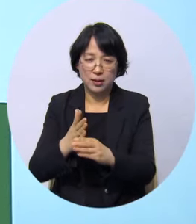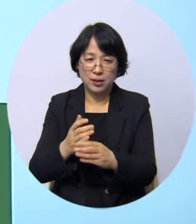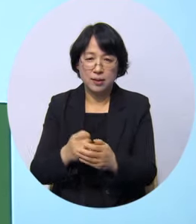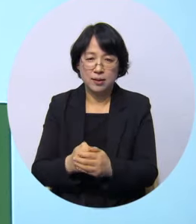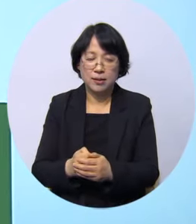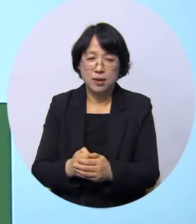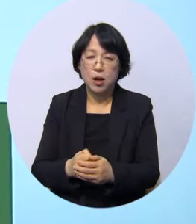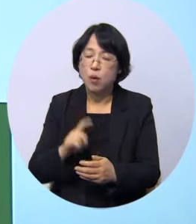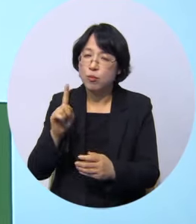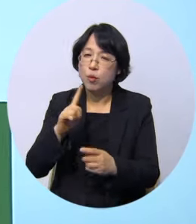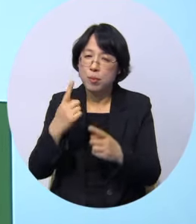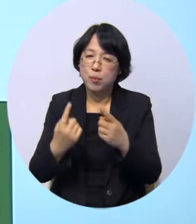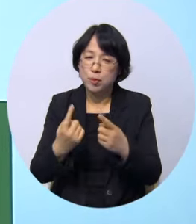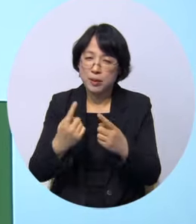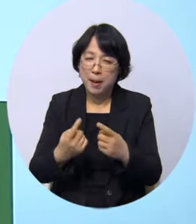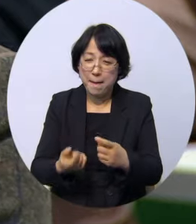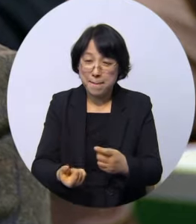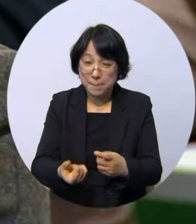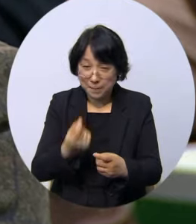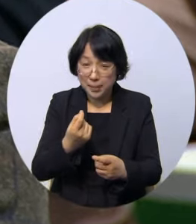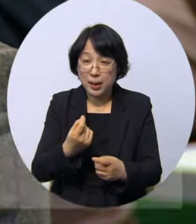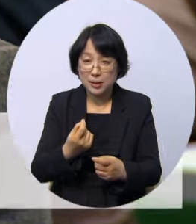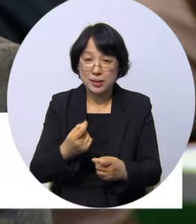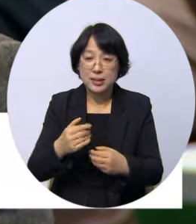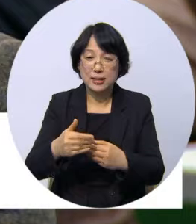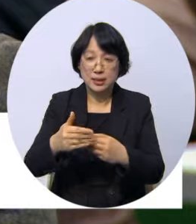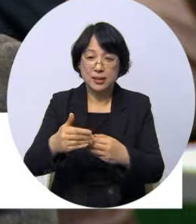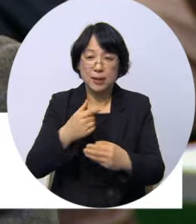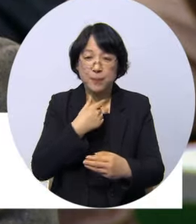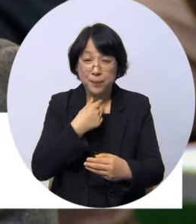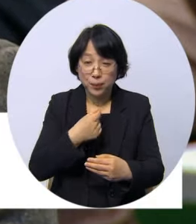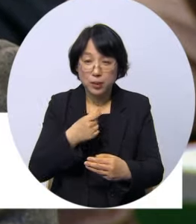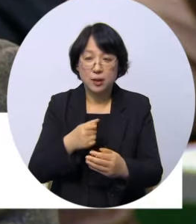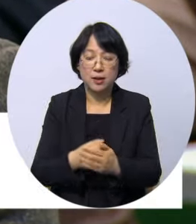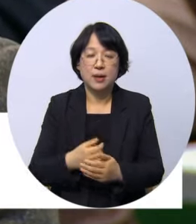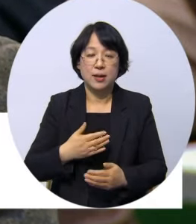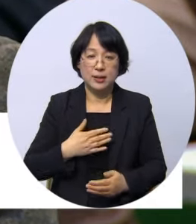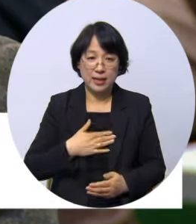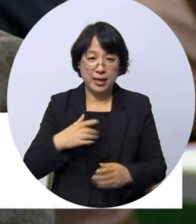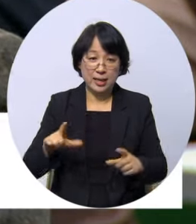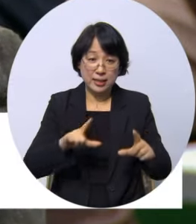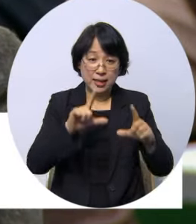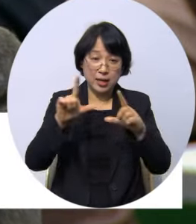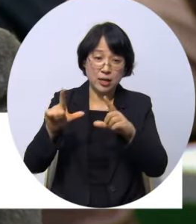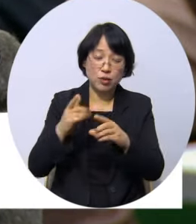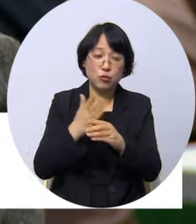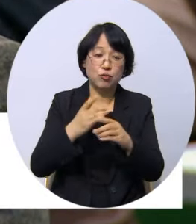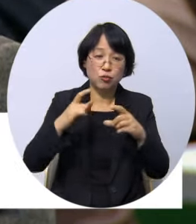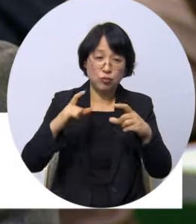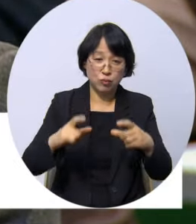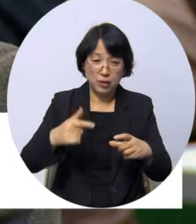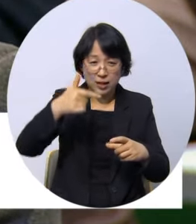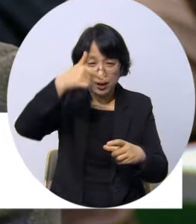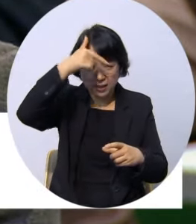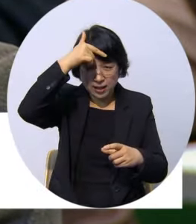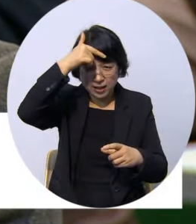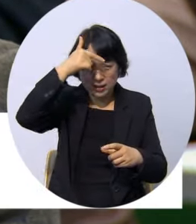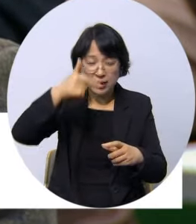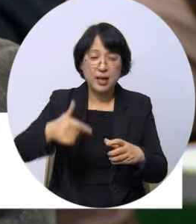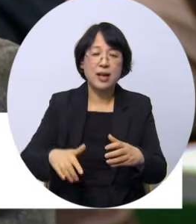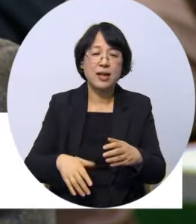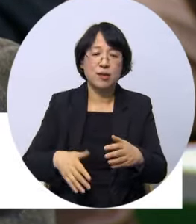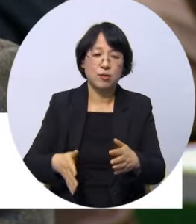건 무엇보다 속도입니다 제가 살고 있는 중구는 구시가지를 제외하고는